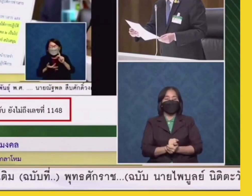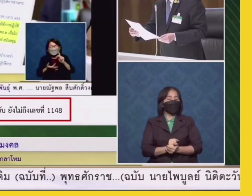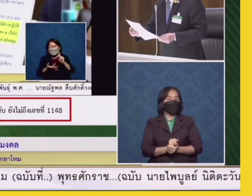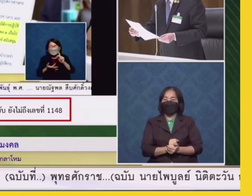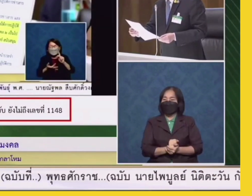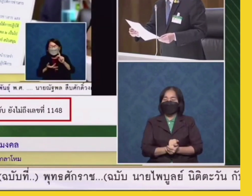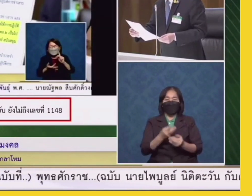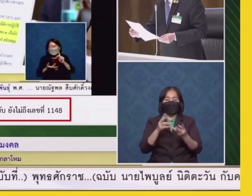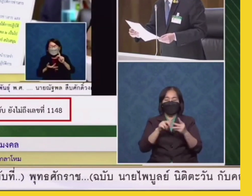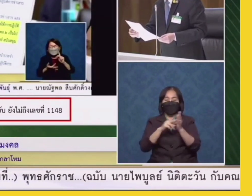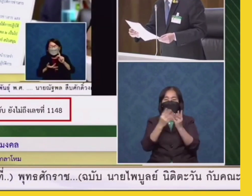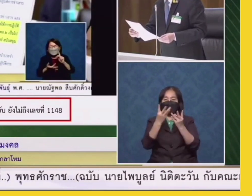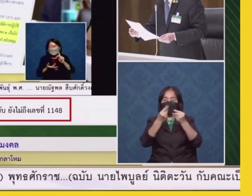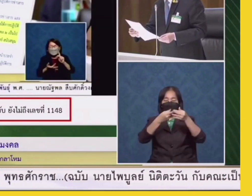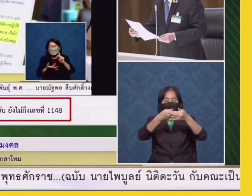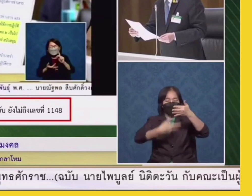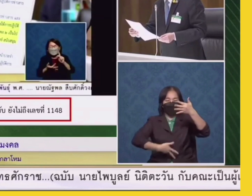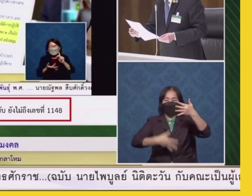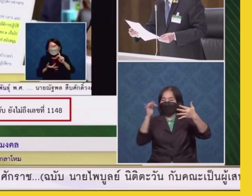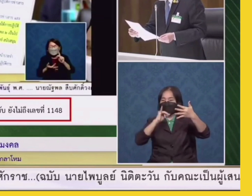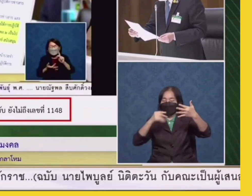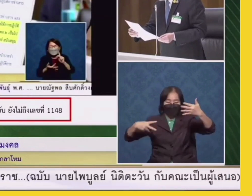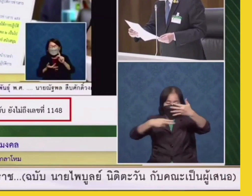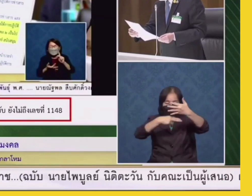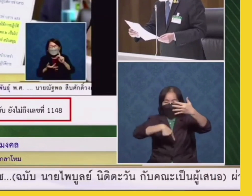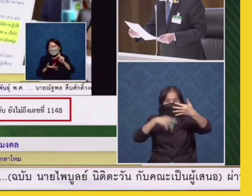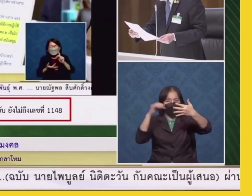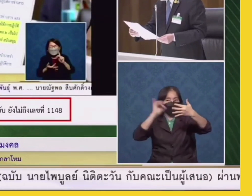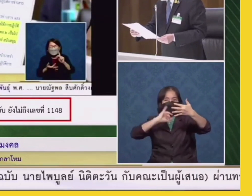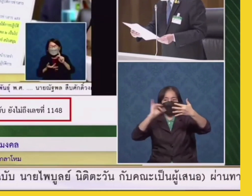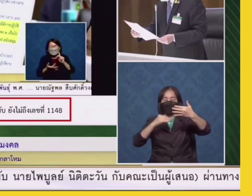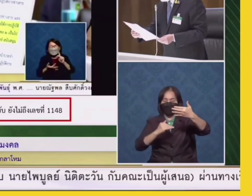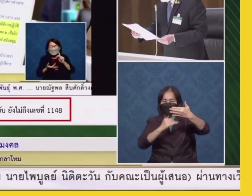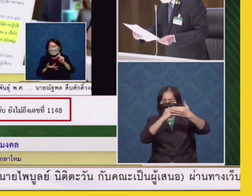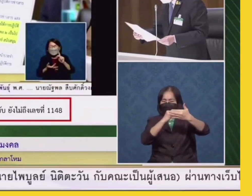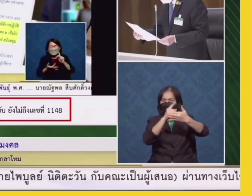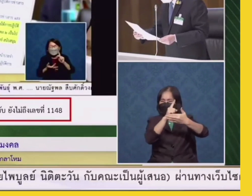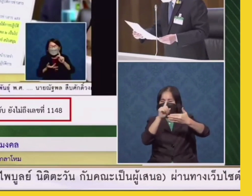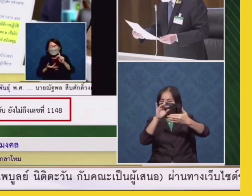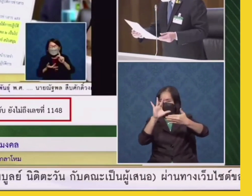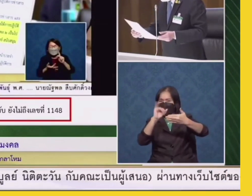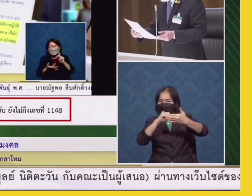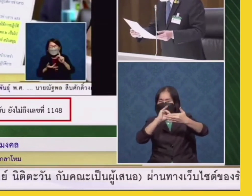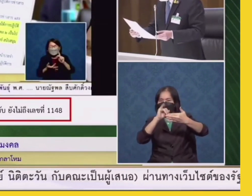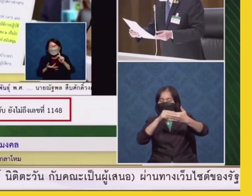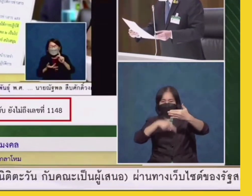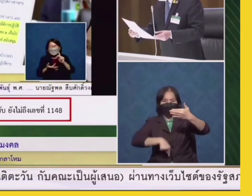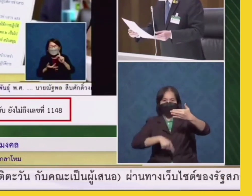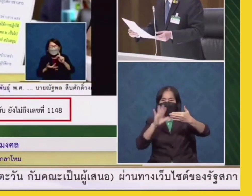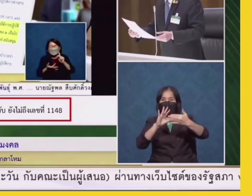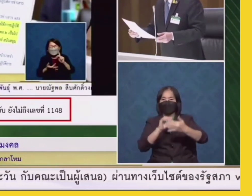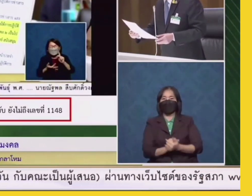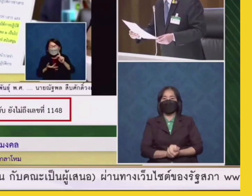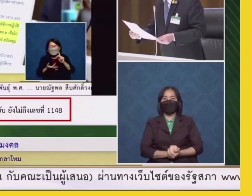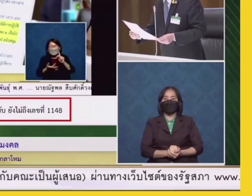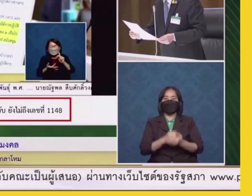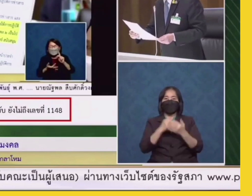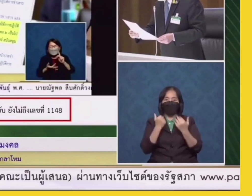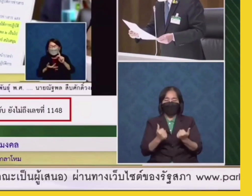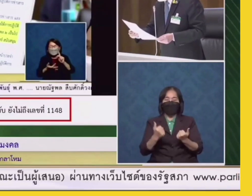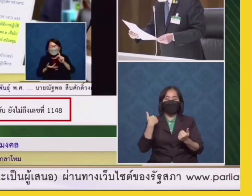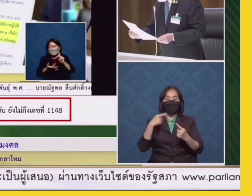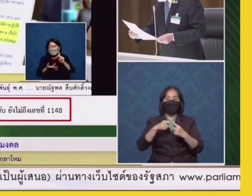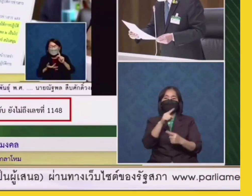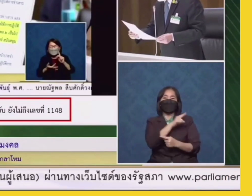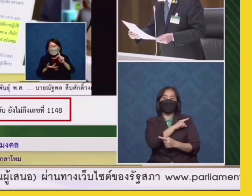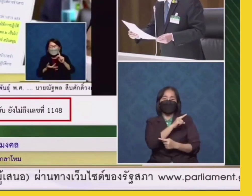่ถึงในช่วงที่เวลา ขออย่าเรนว่าในสูนนี้กองทาปบกในรฐนที่หนรรั